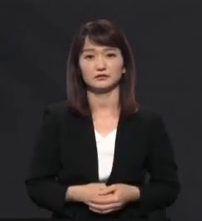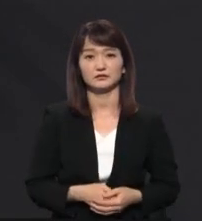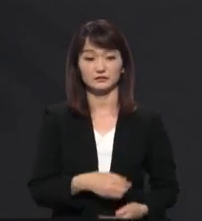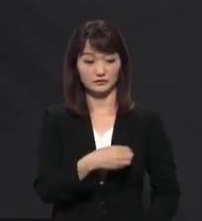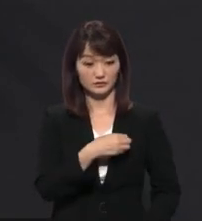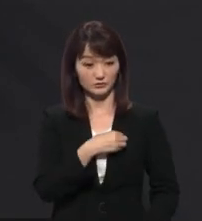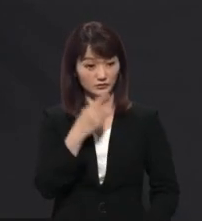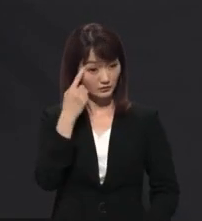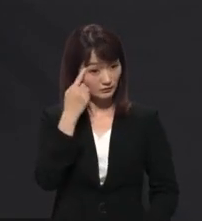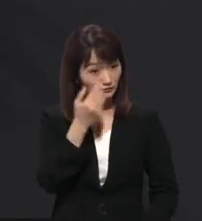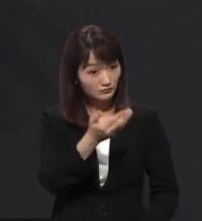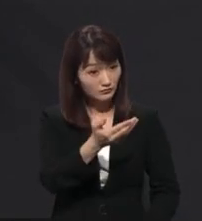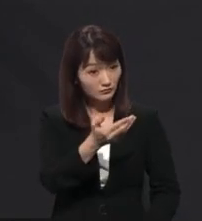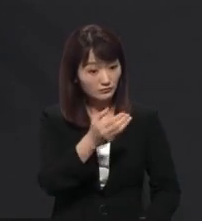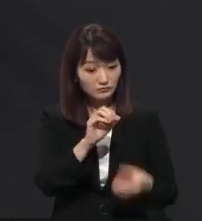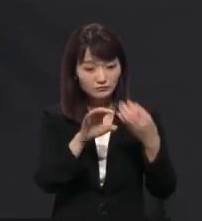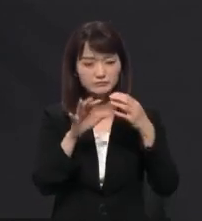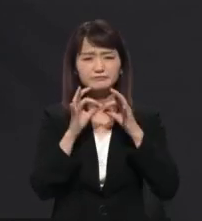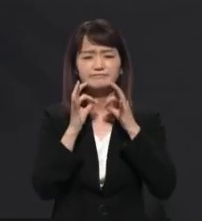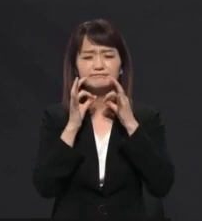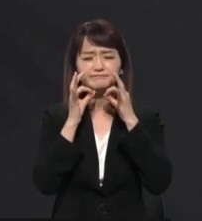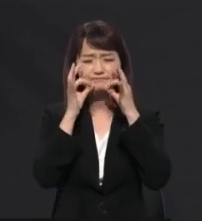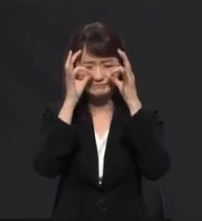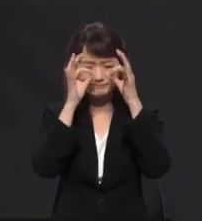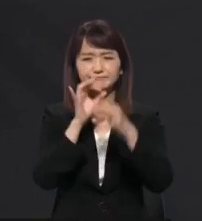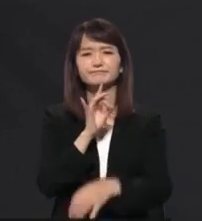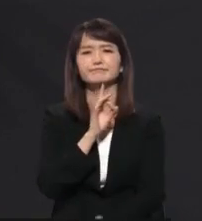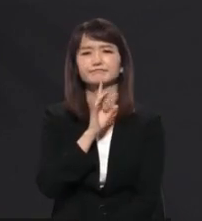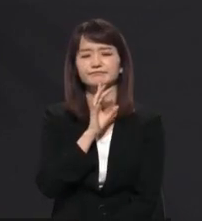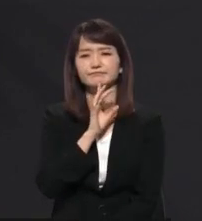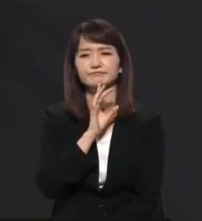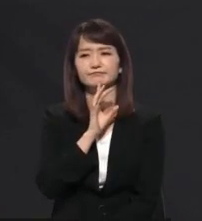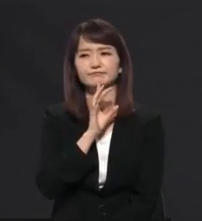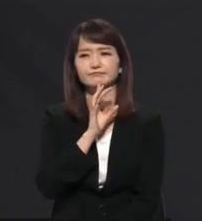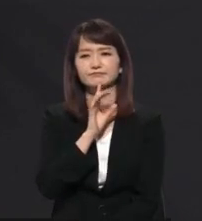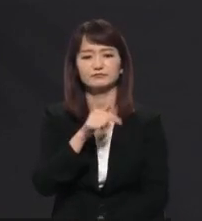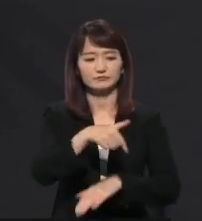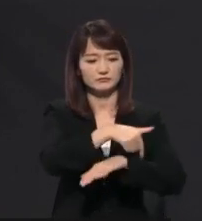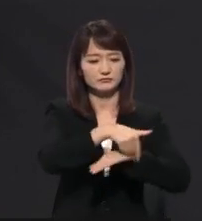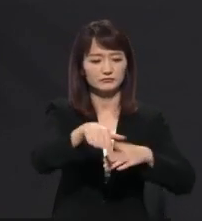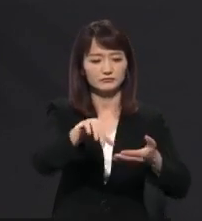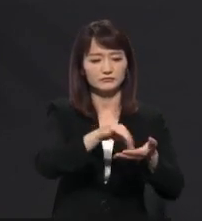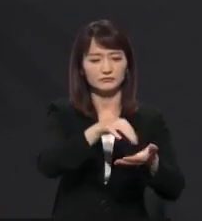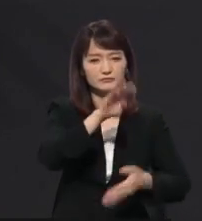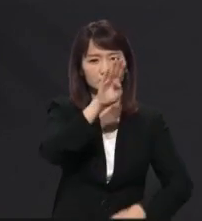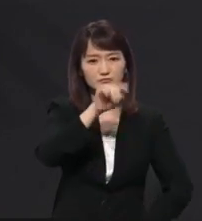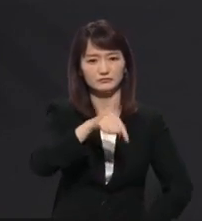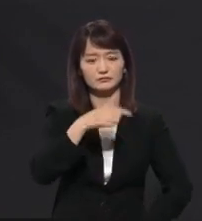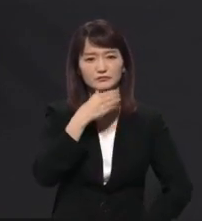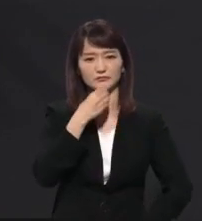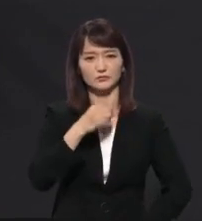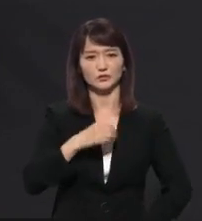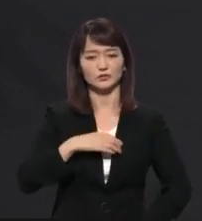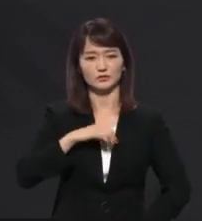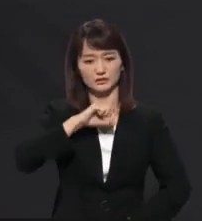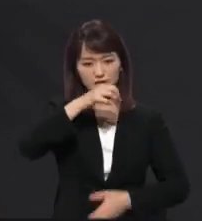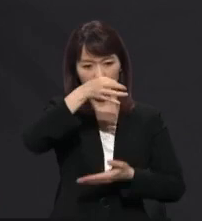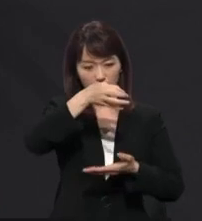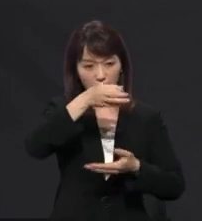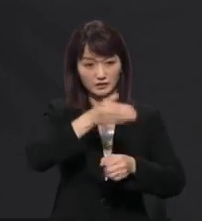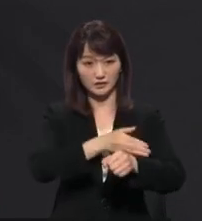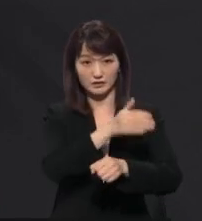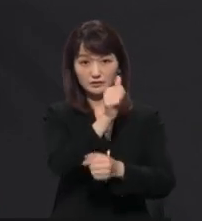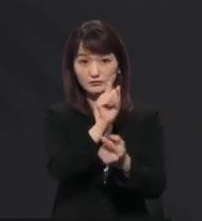통해서 질의를 해도 노력하겠습니다라는 이야기 했는데 그래서 기재부에 복지예산 과장을 한번